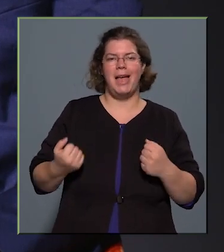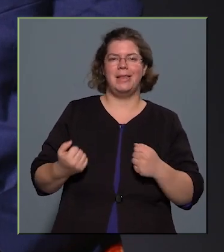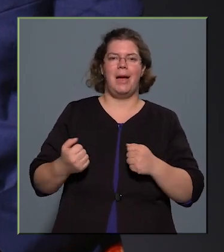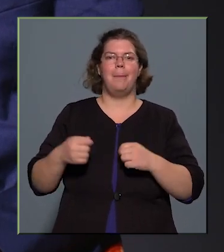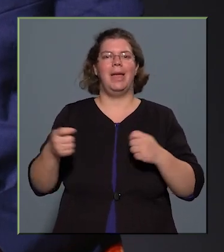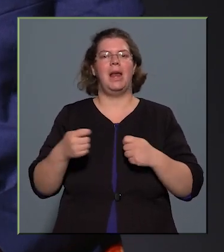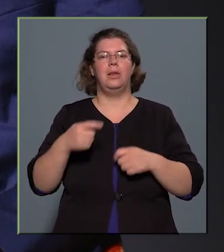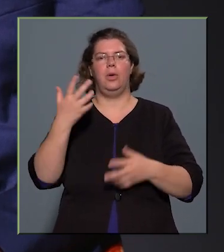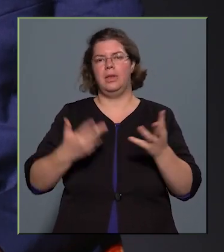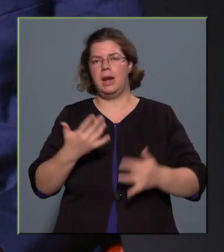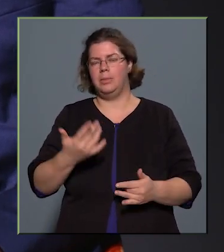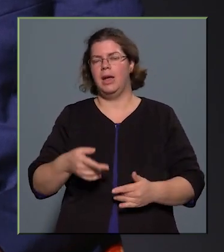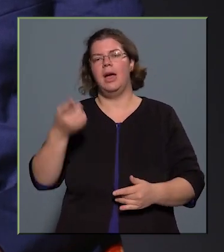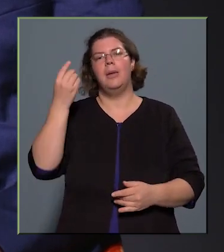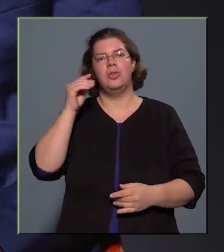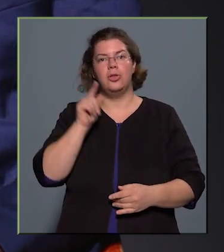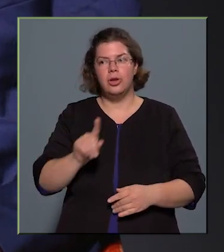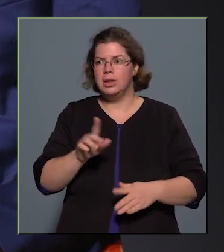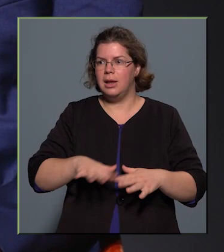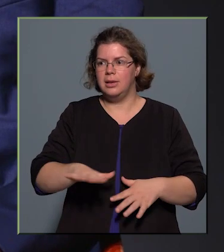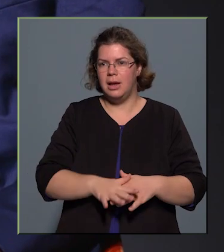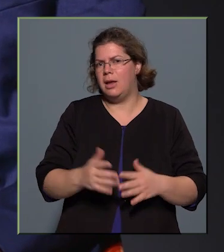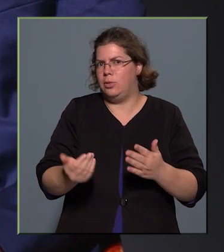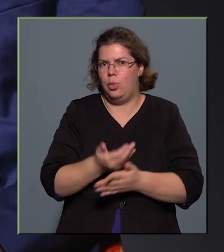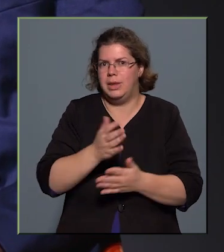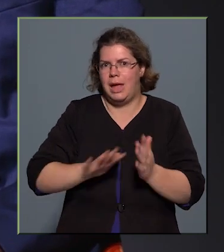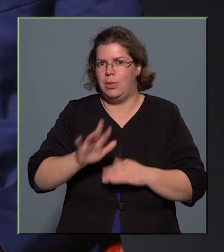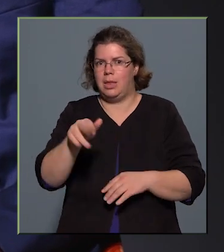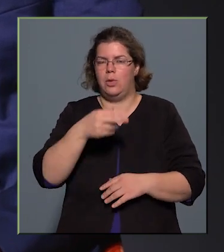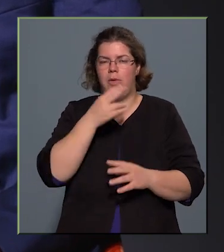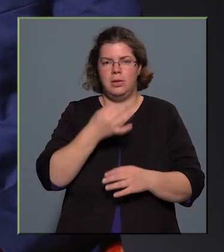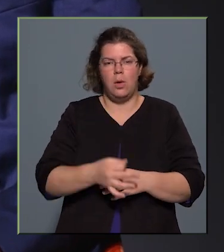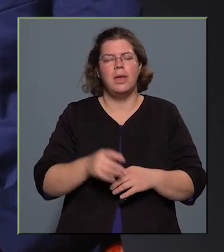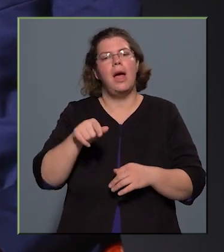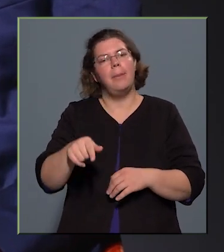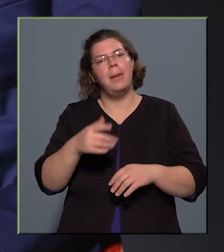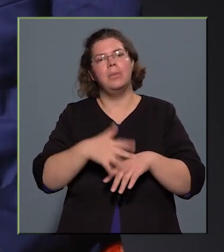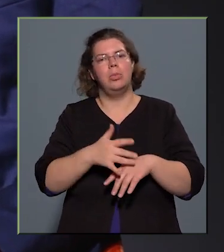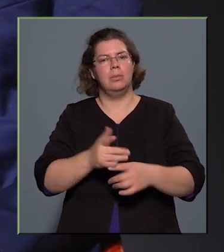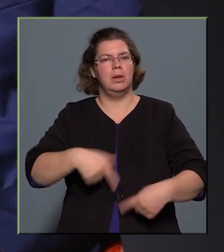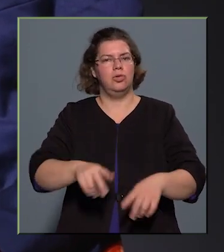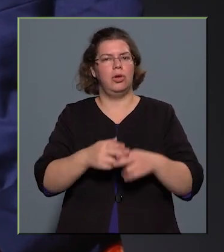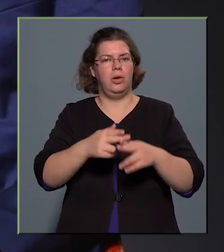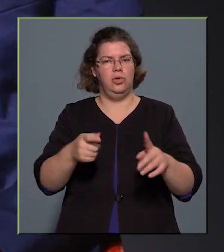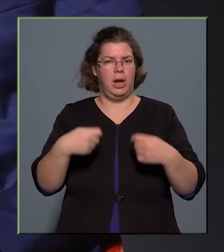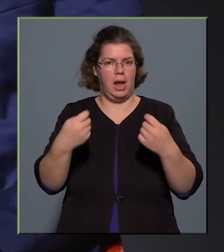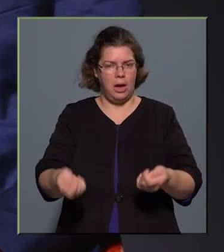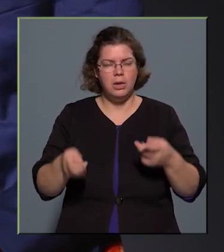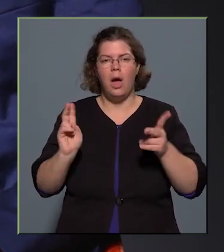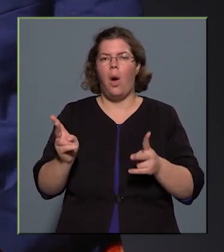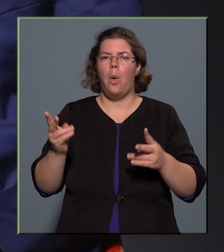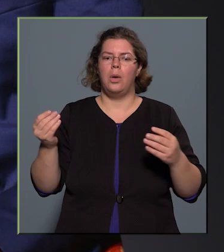ezek az eredmények az AI területén, hiszen egy teljesen új területről beszélünk. És ebben próbálunk nekik is mi is segítséget adni, hogy